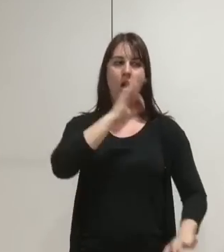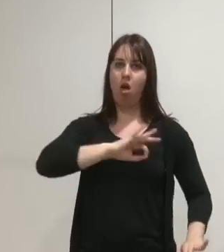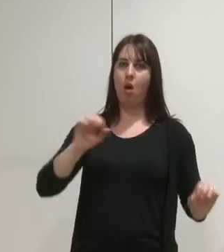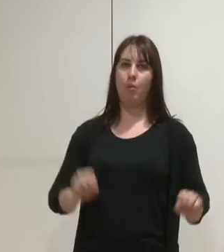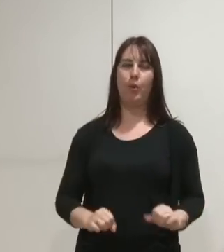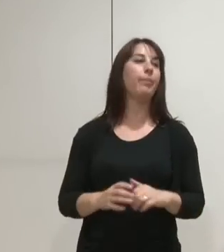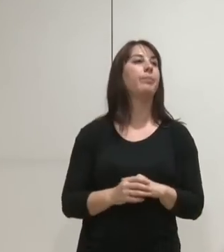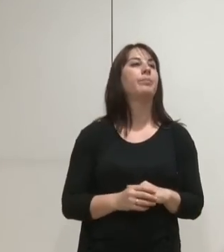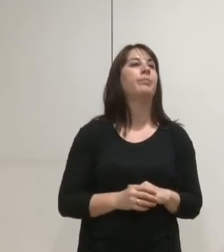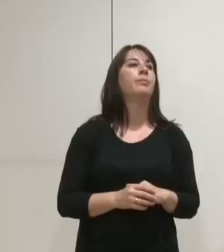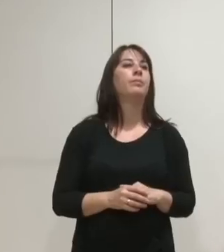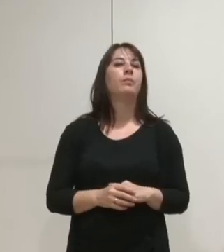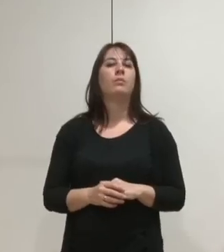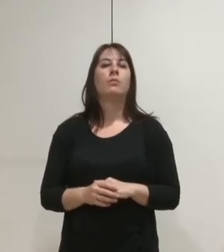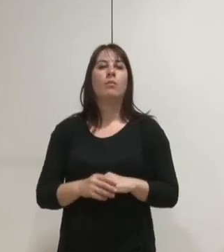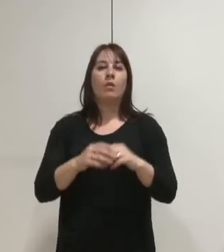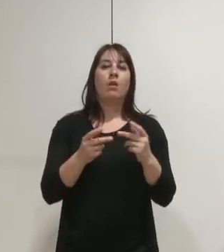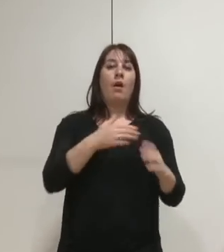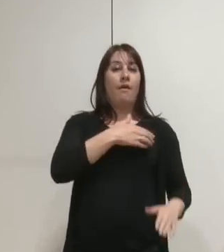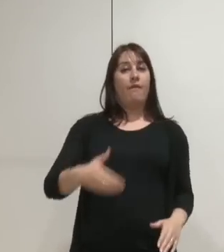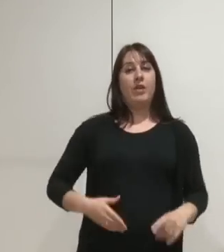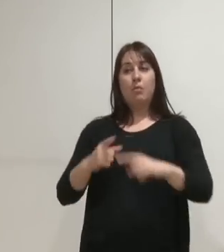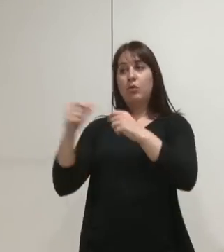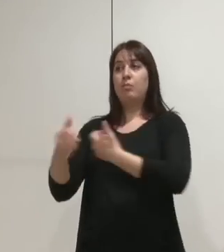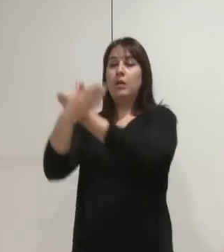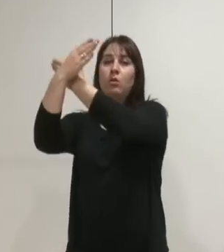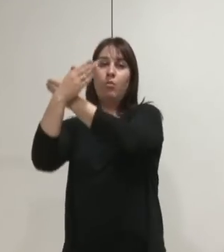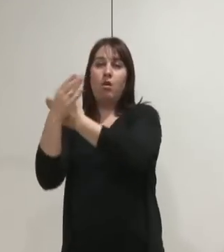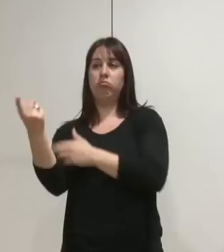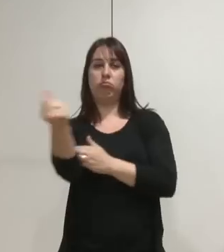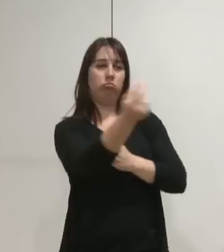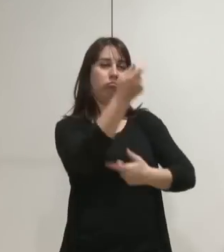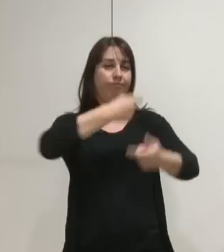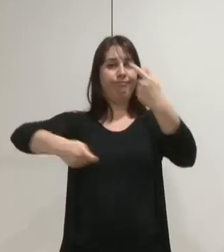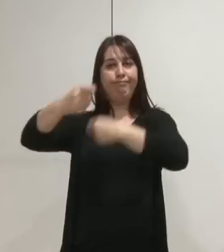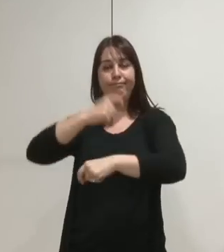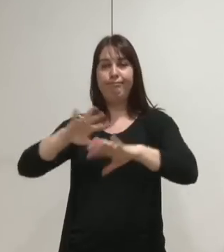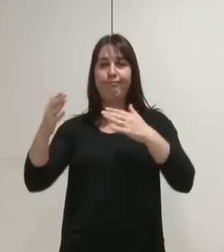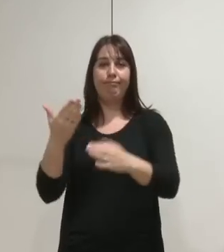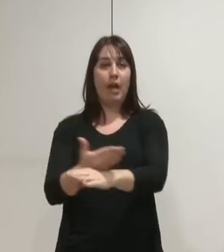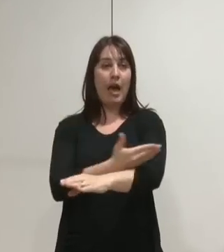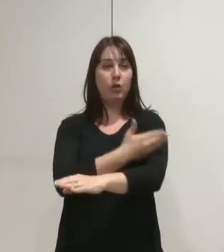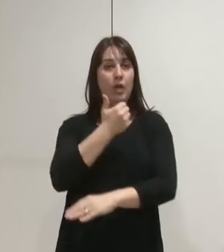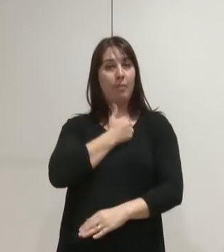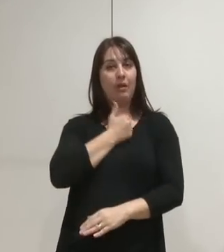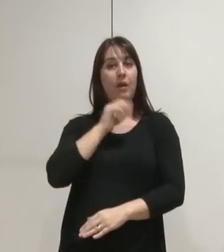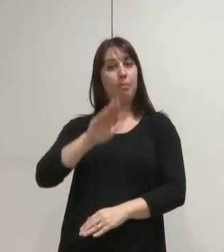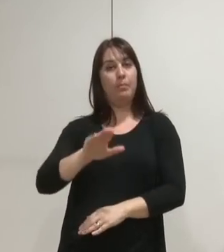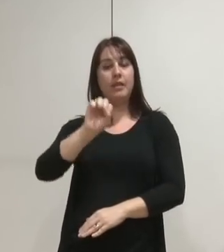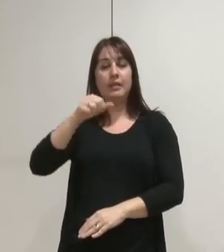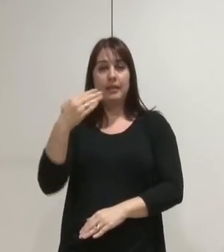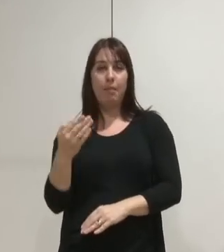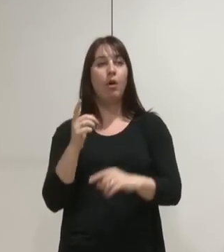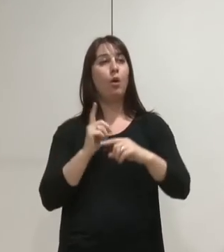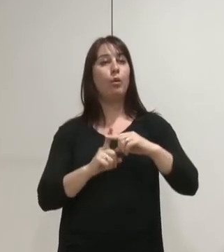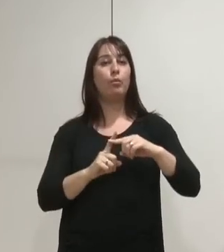déjà préciser que la ville et la métropole échange avec les partenaires économiques que sont les actionnaires privés actuels de la Sem et les acteurs